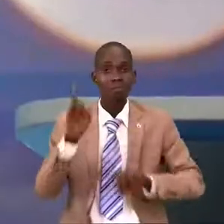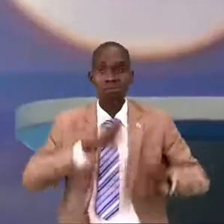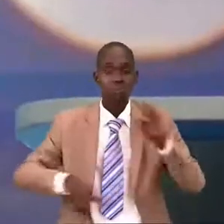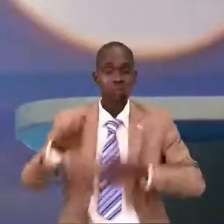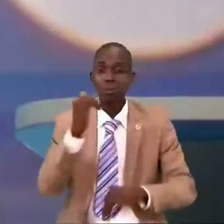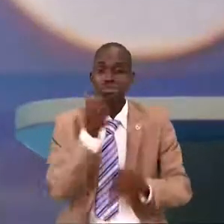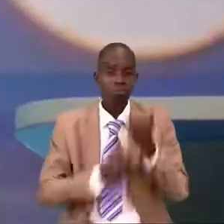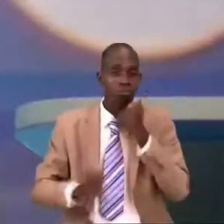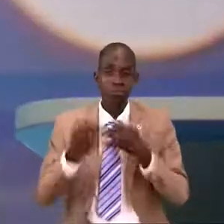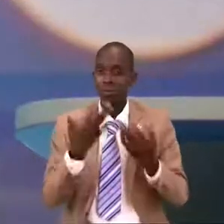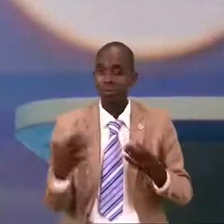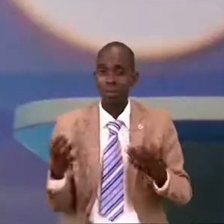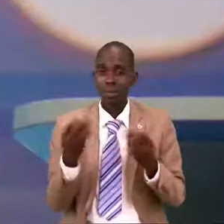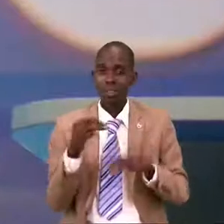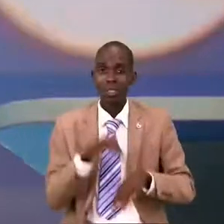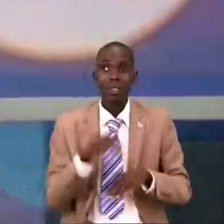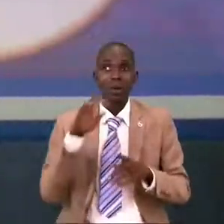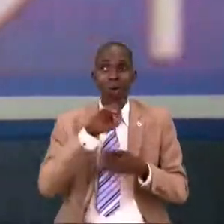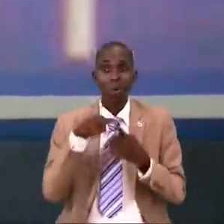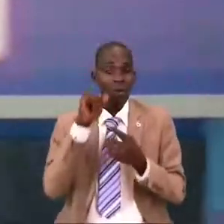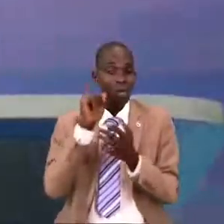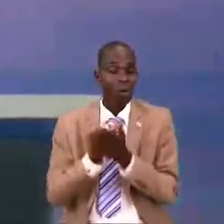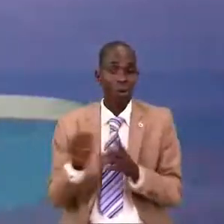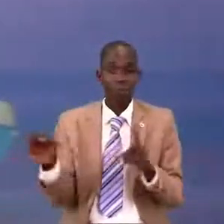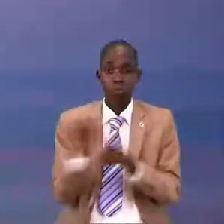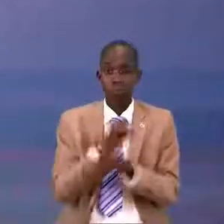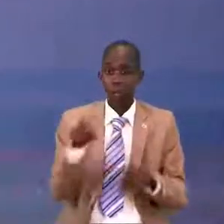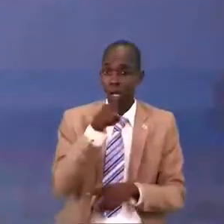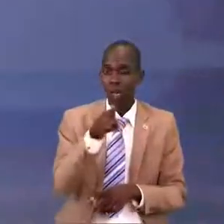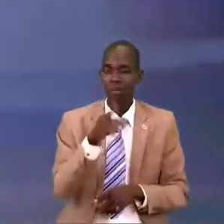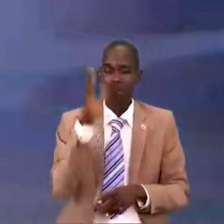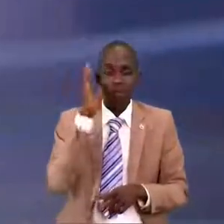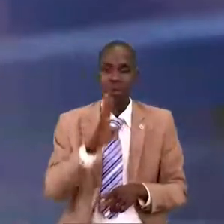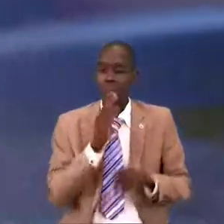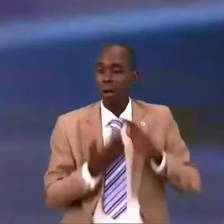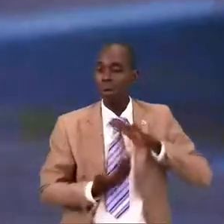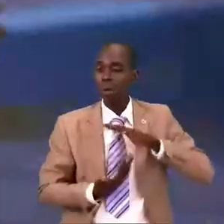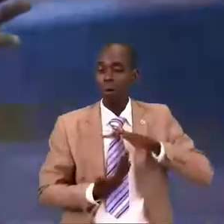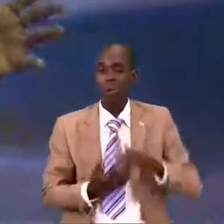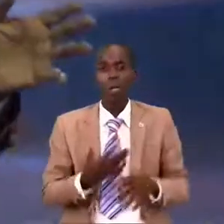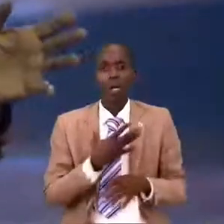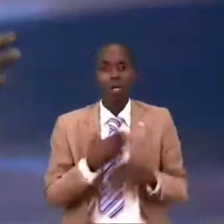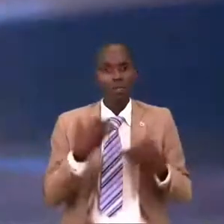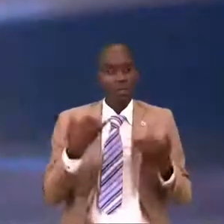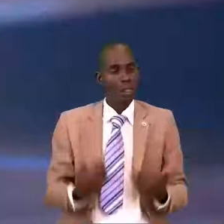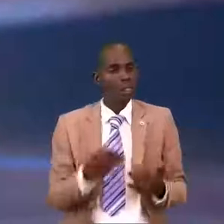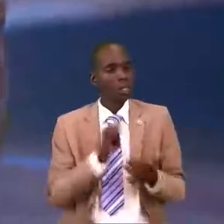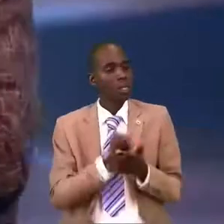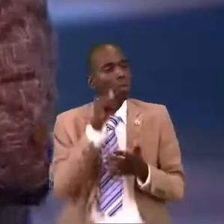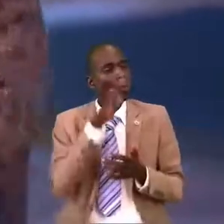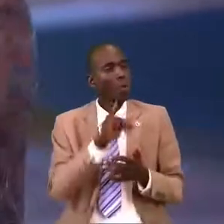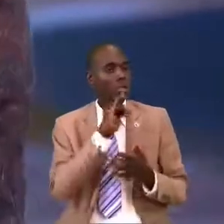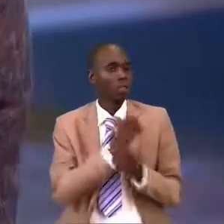Mais maintenant, elle est sauvée. Elle a reçu la miséricorde de Dieu. Elle a reçu la compassion du